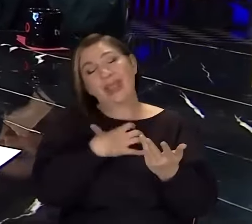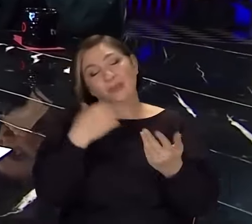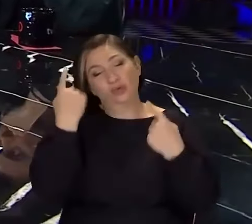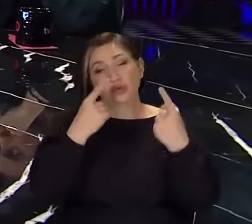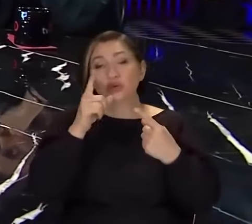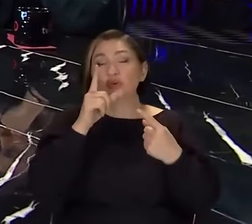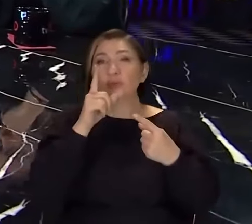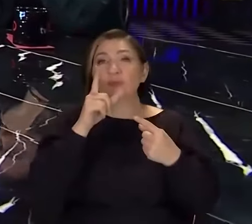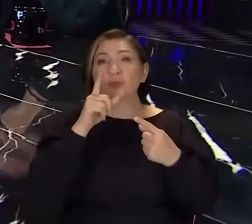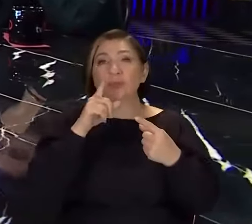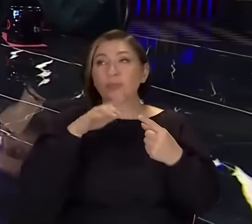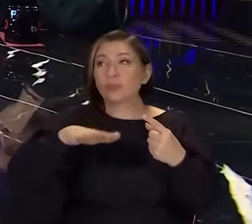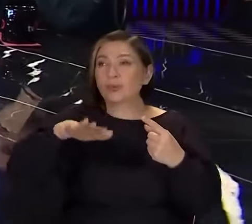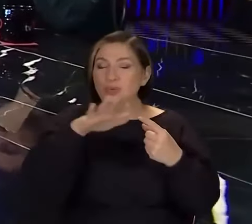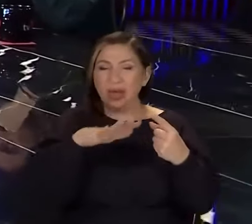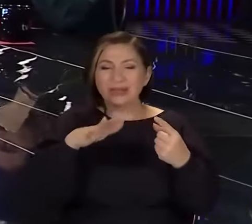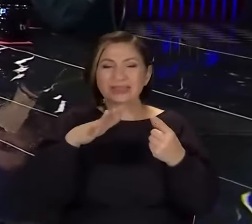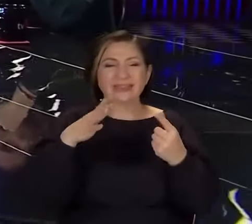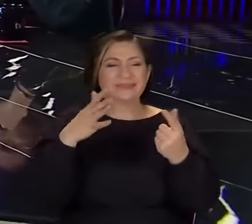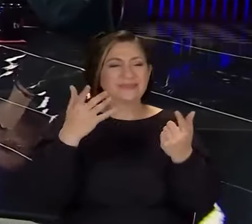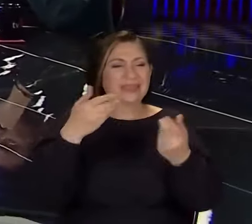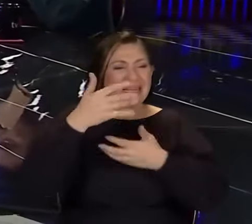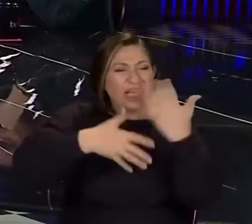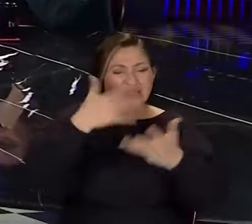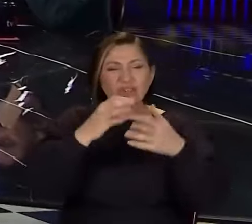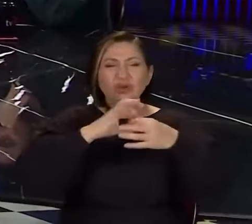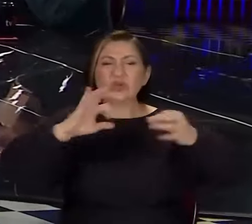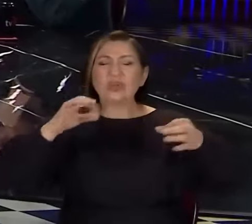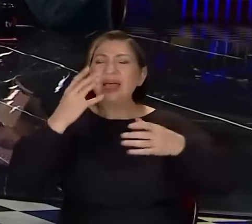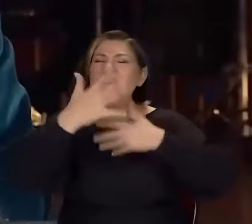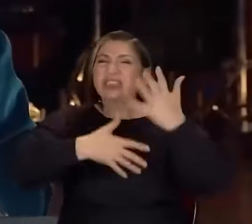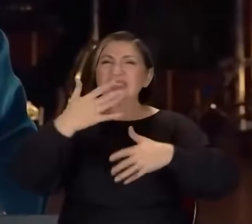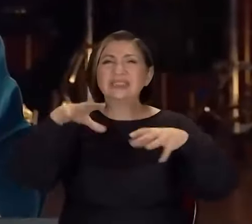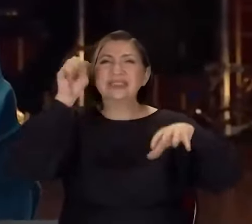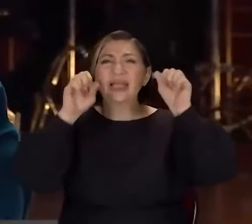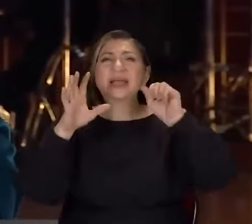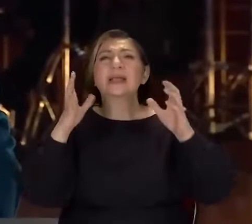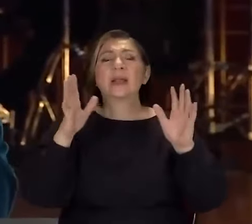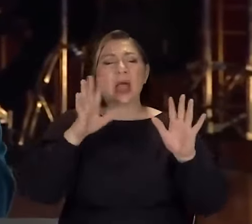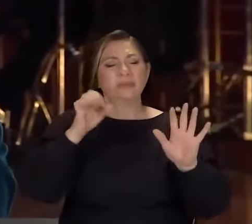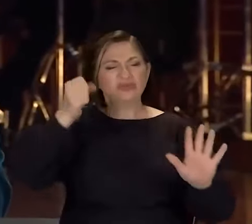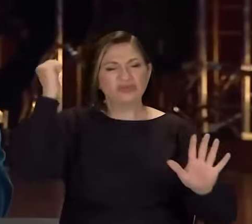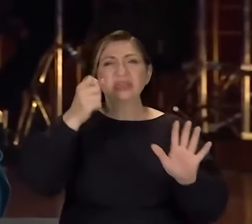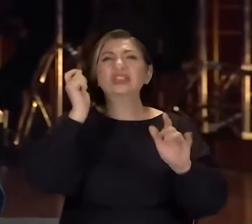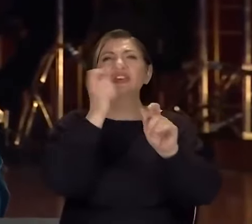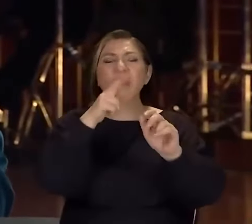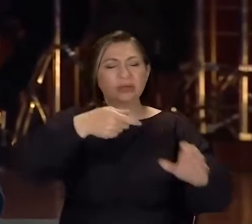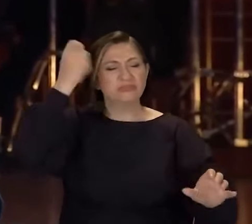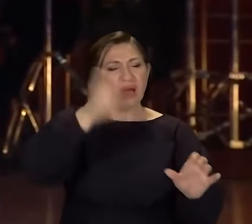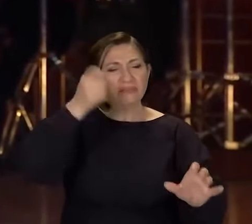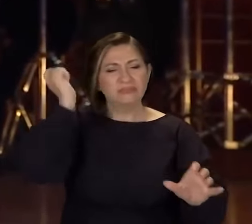doğru bulduğum şey yüzer gezer sözler, yüzer gezer kavramlarla değil de mıh mıh böyle hani her birini çivi olarak